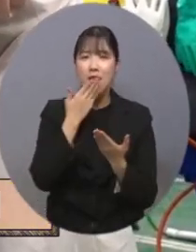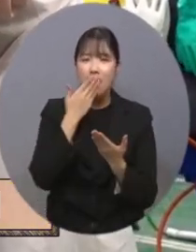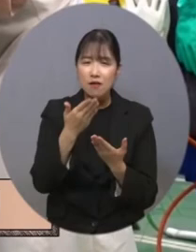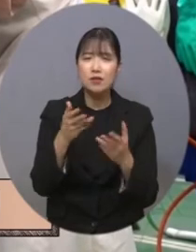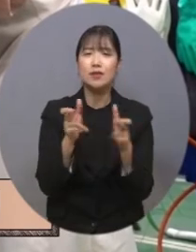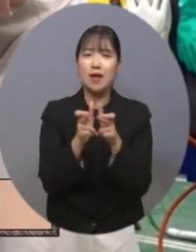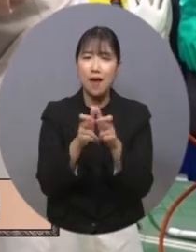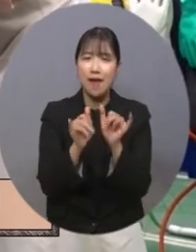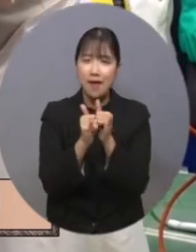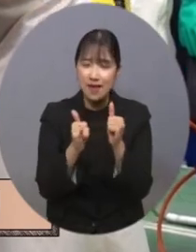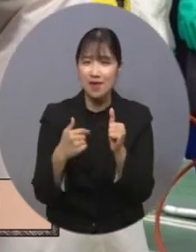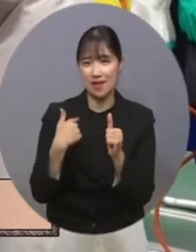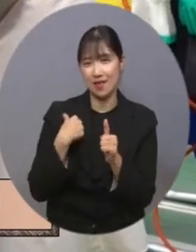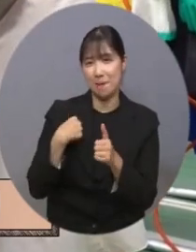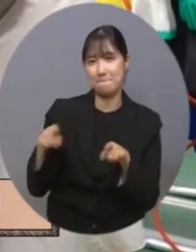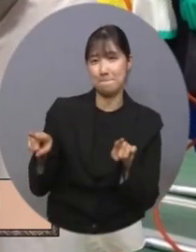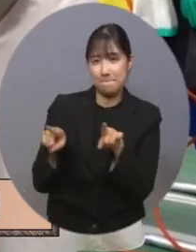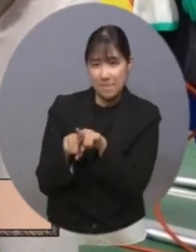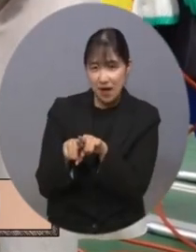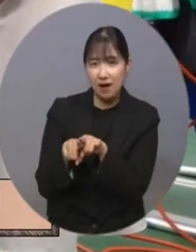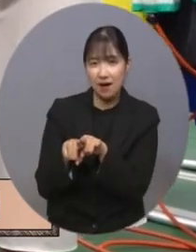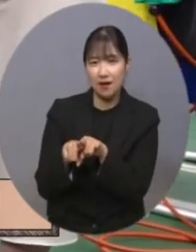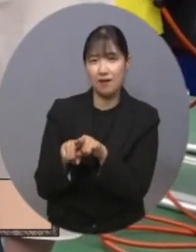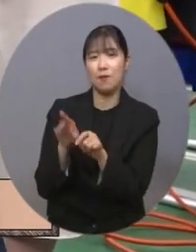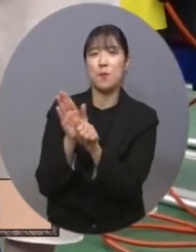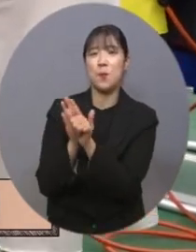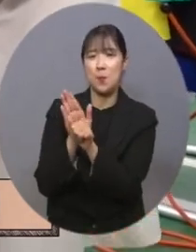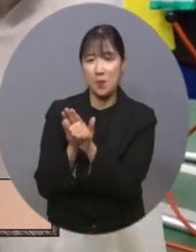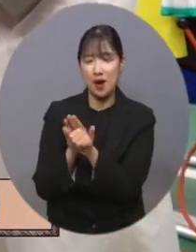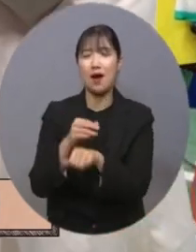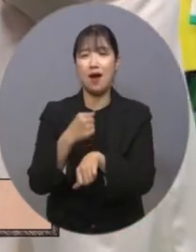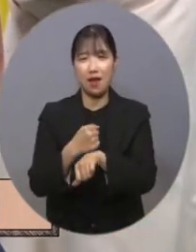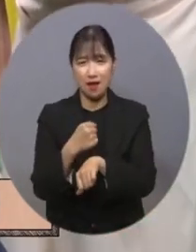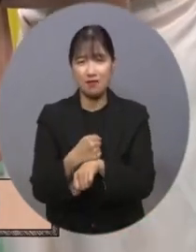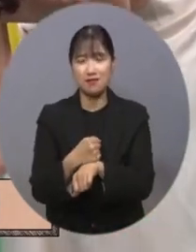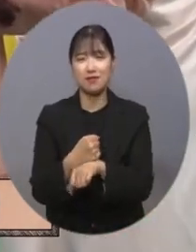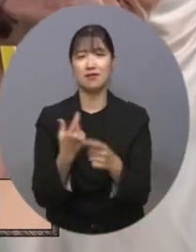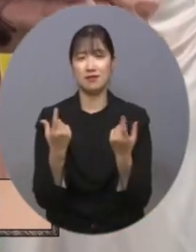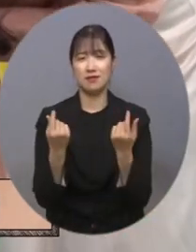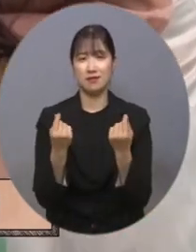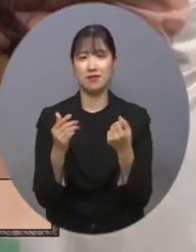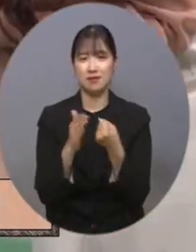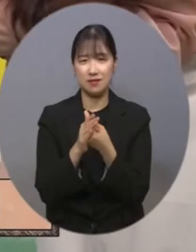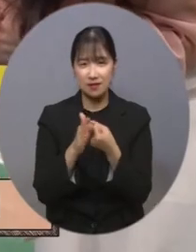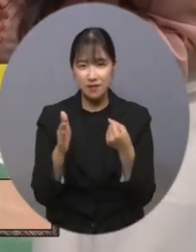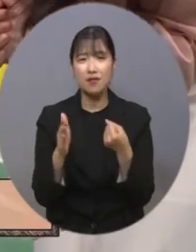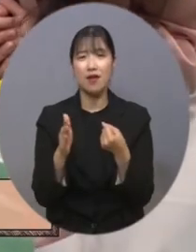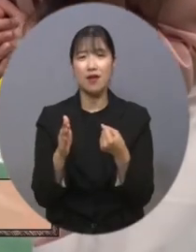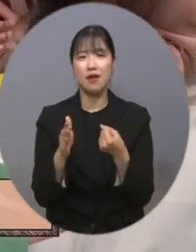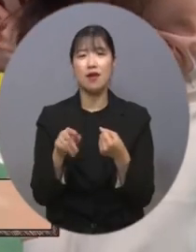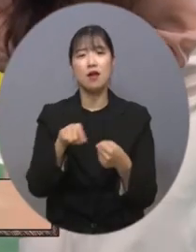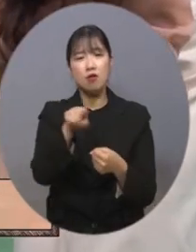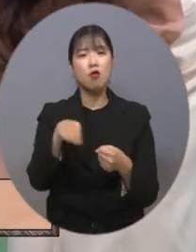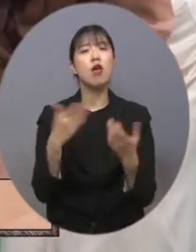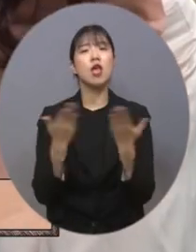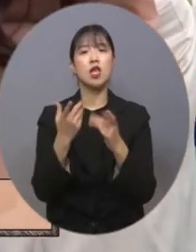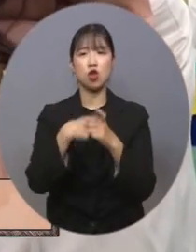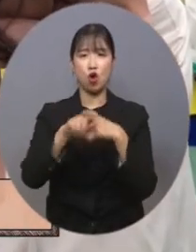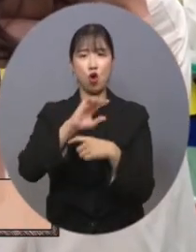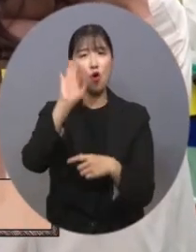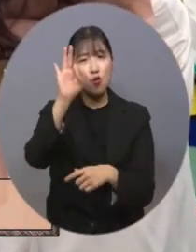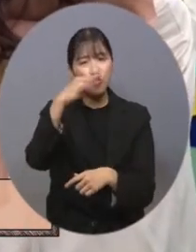있는 장애인들이 잘 네. 부수적인 일을 이렇게 역사가 해줌으로 인해서 일을 잘할 수